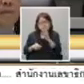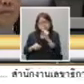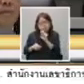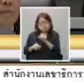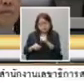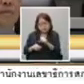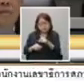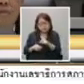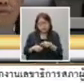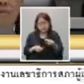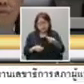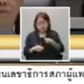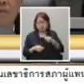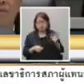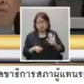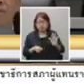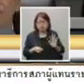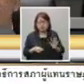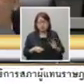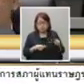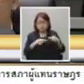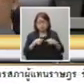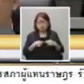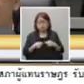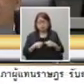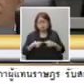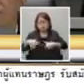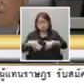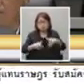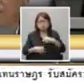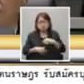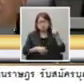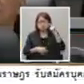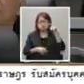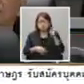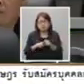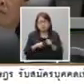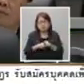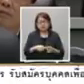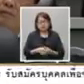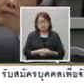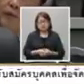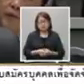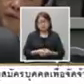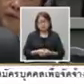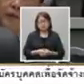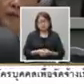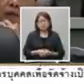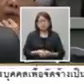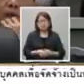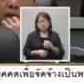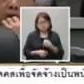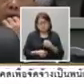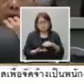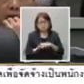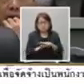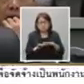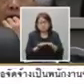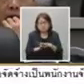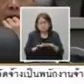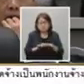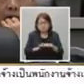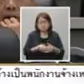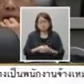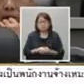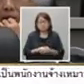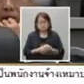ครับนะท่านช่วยตอบให้พี่น้องประชาชนได้รับทราบด้วยนะครับแล้วผมก็ขออนุญาต